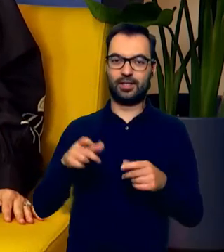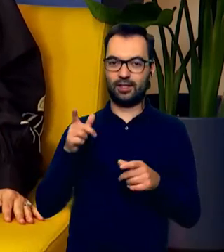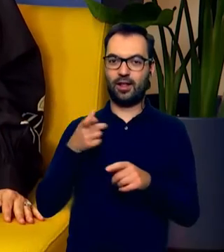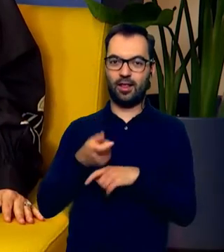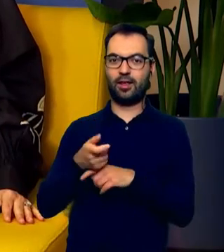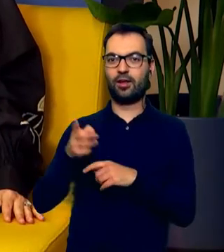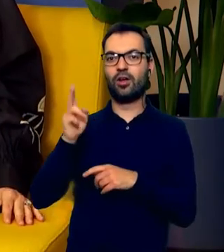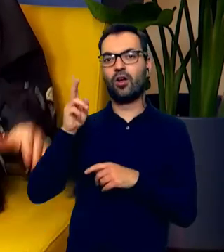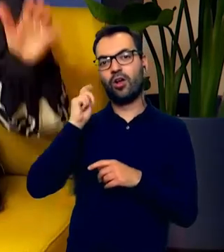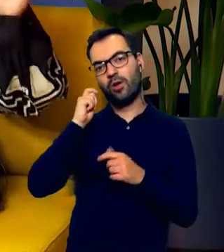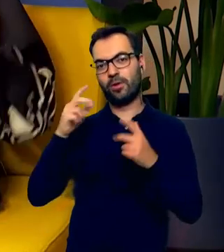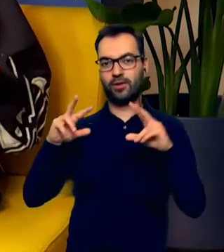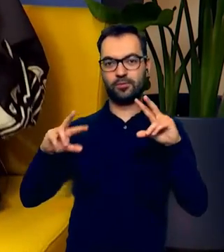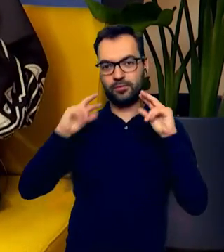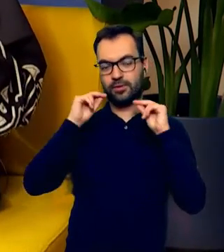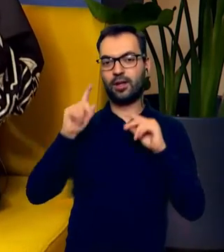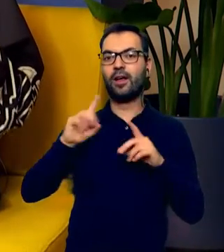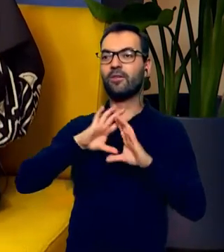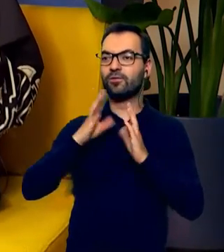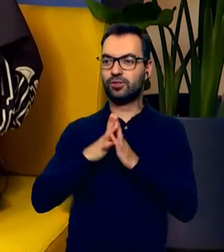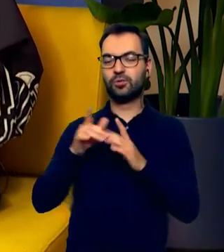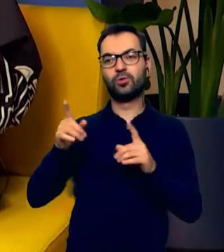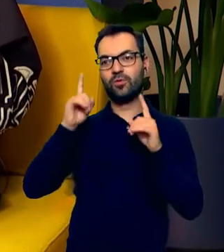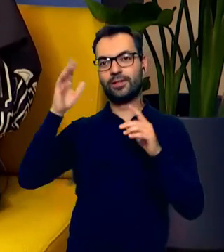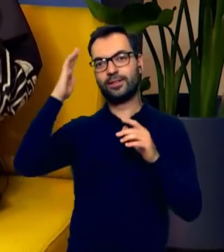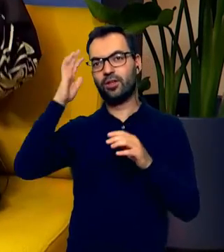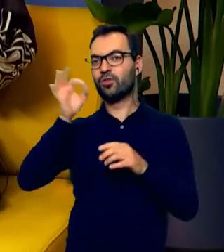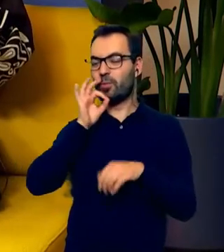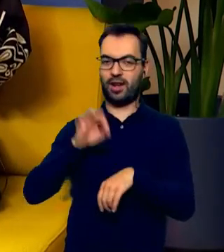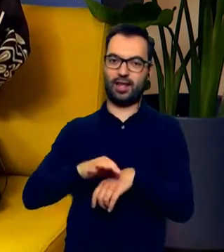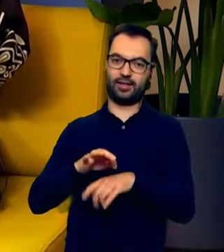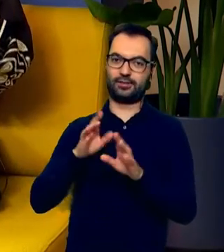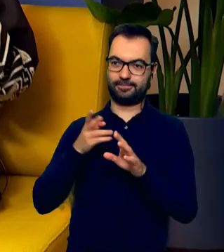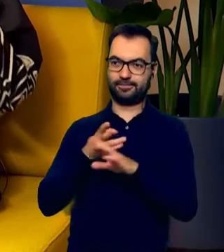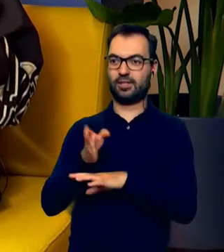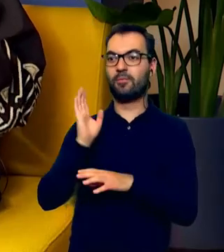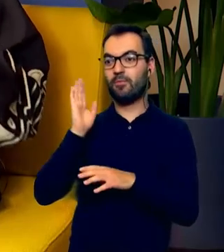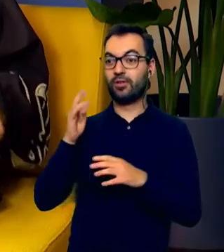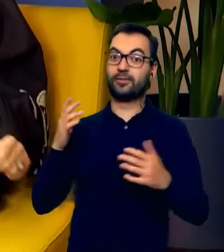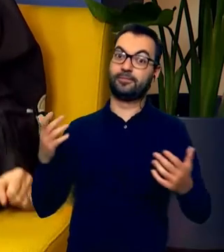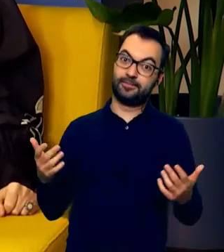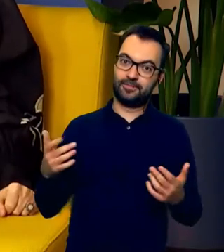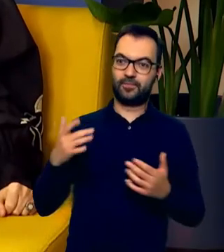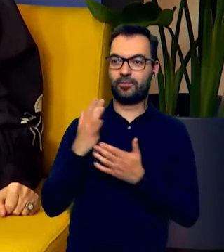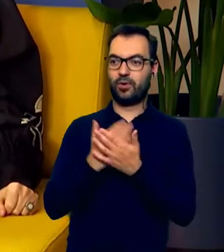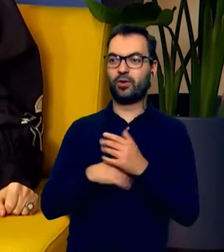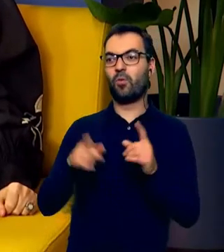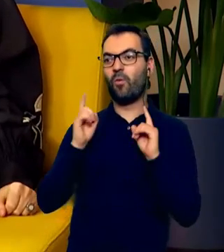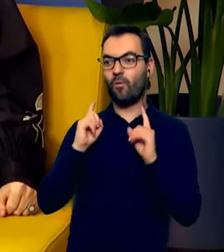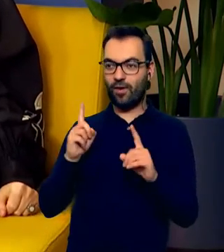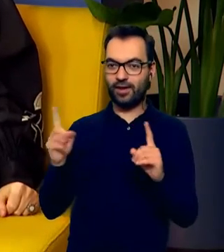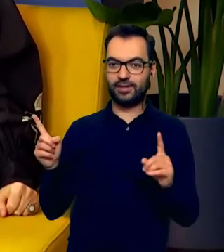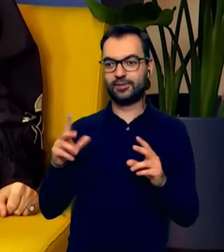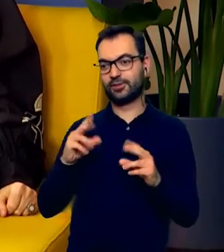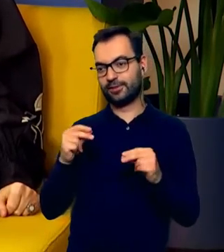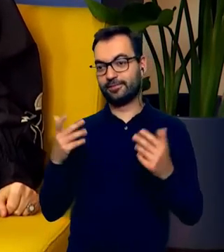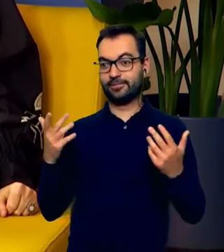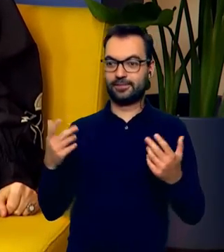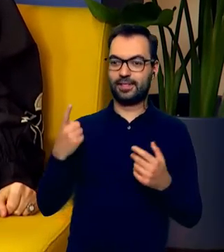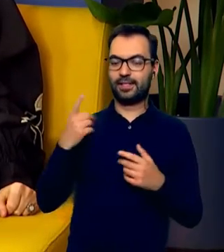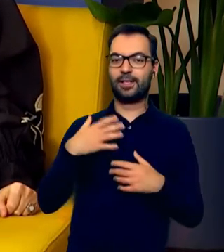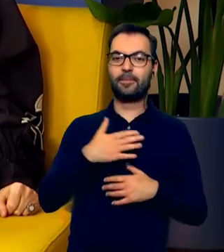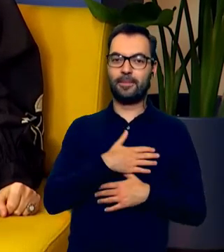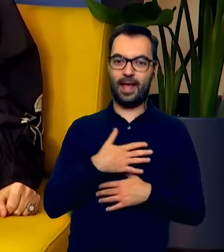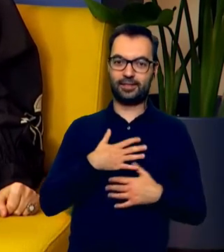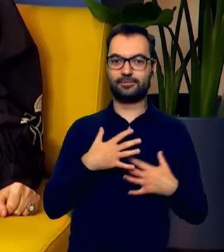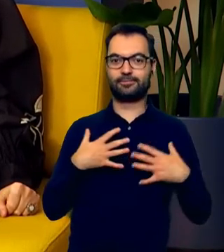tych kobiet, które robią sobie, tylko że wszystko trzeba robić z głową i u dobrego lekarza, bo potem jesteś w programie, uwaga, że jeden cycek